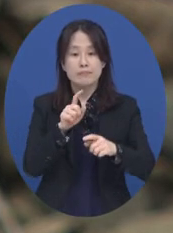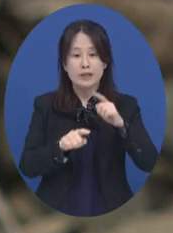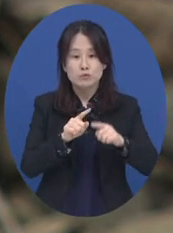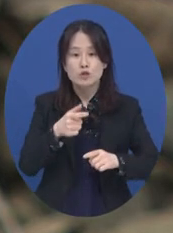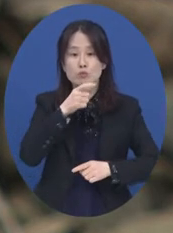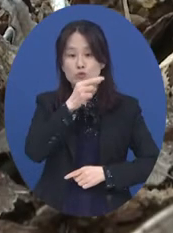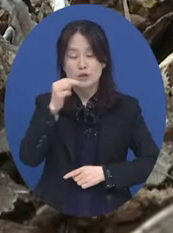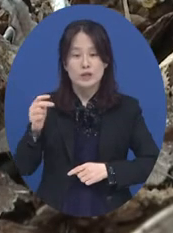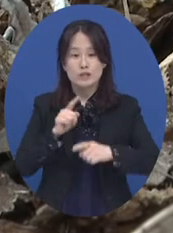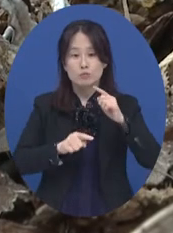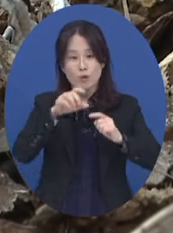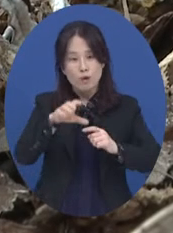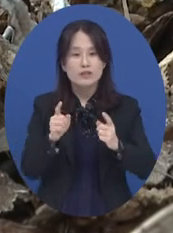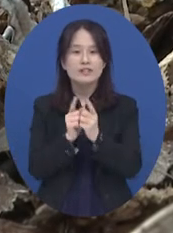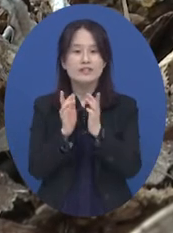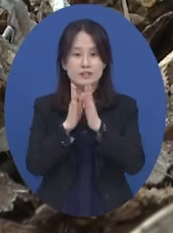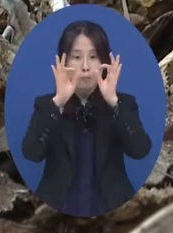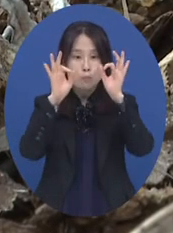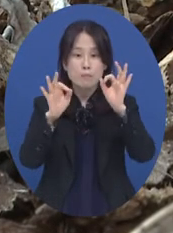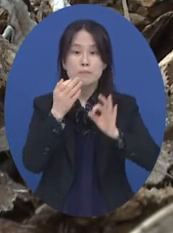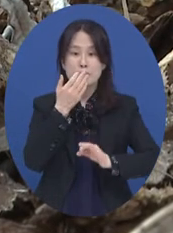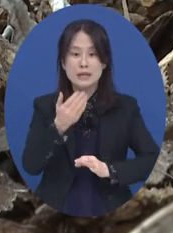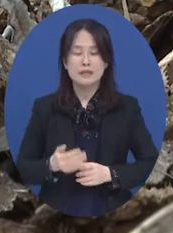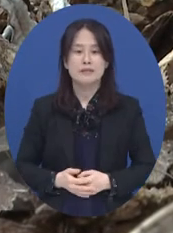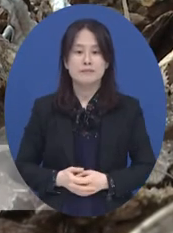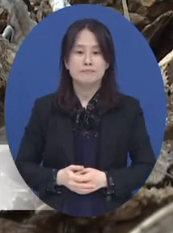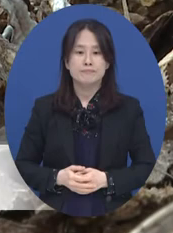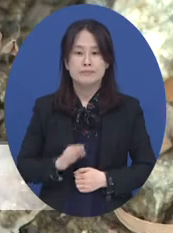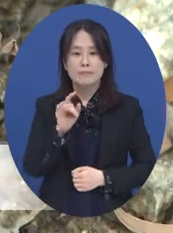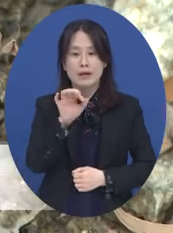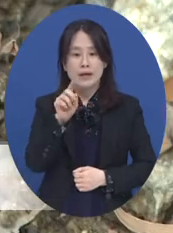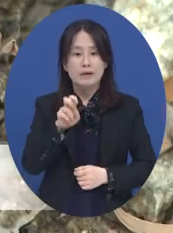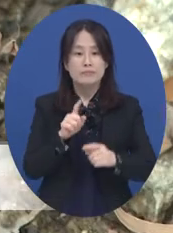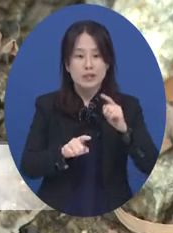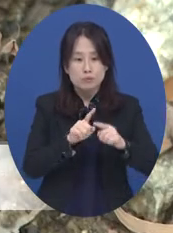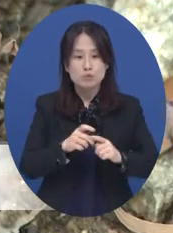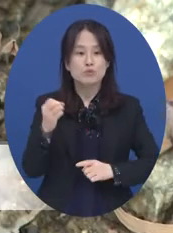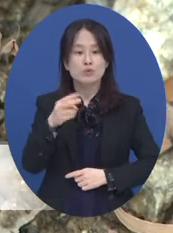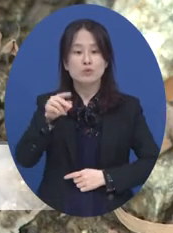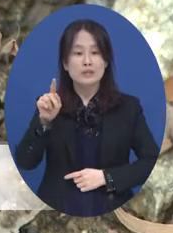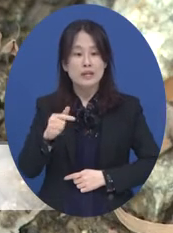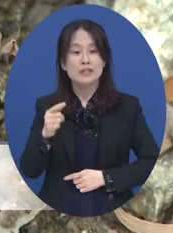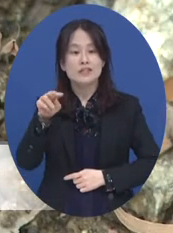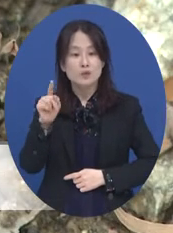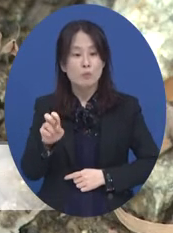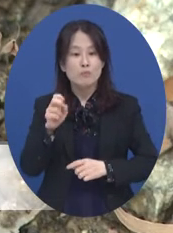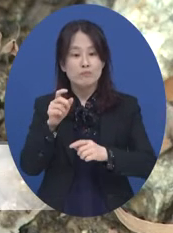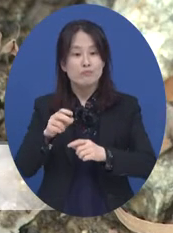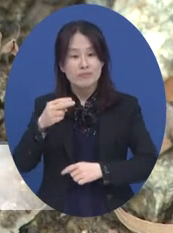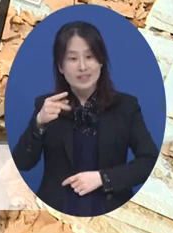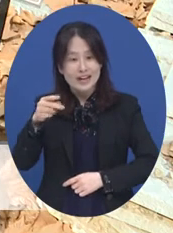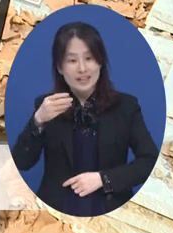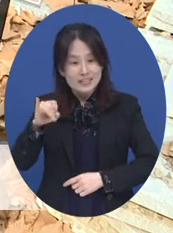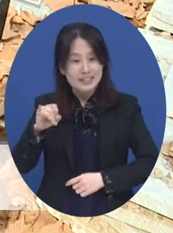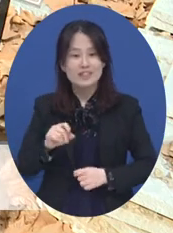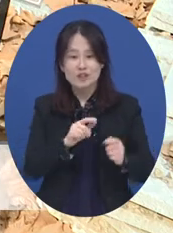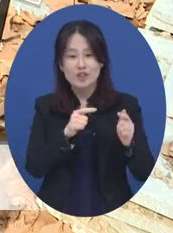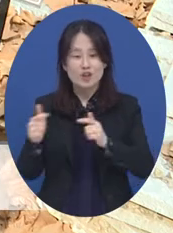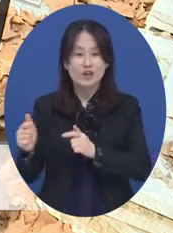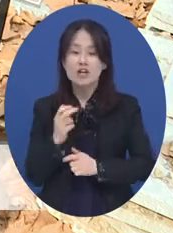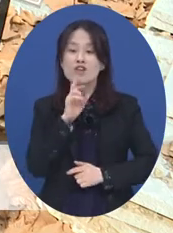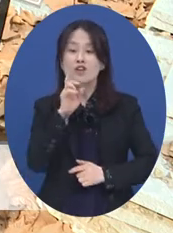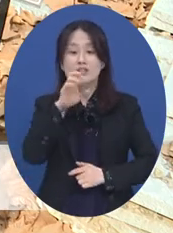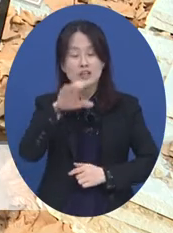수목원에서 실물을 직접 만나볼 수 있습니다 해암 나무 외에도 산 손 다리와 봉 네꼬 리필 등 설악산 정상에서